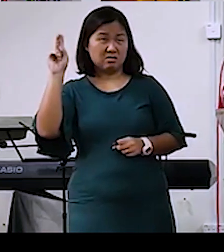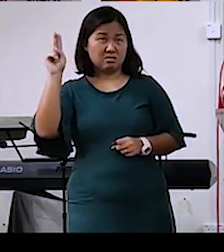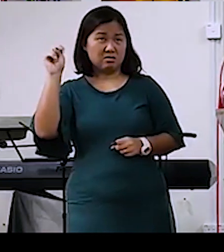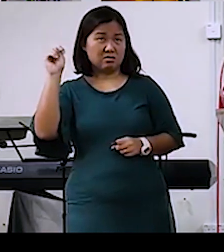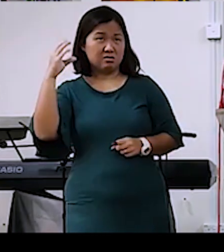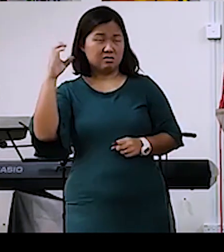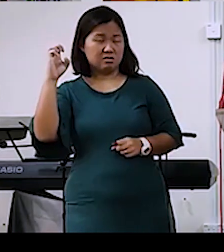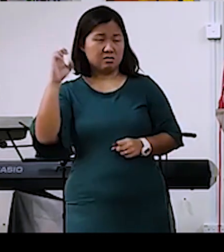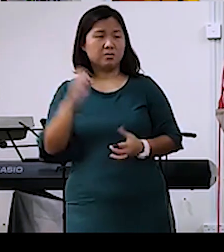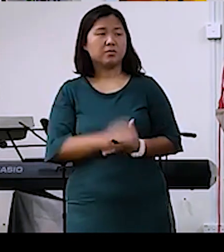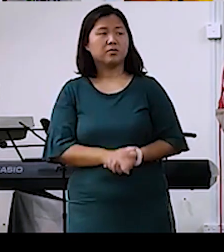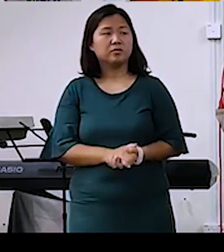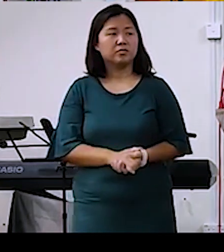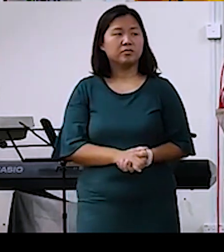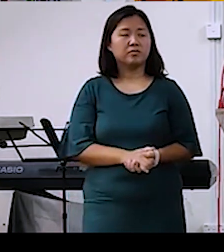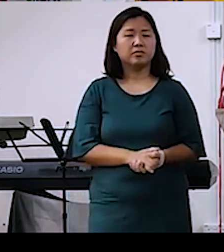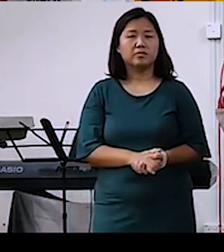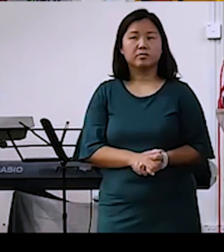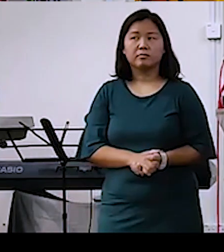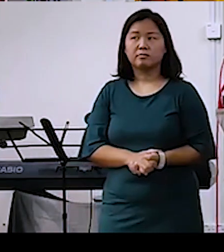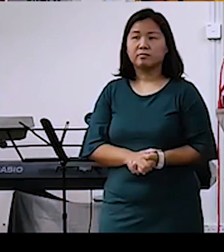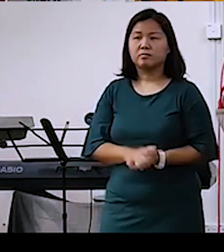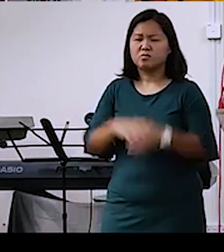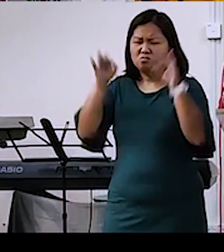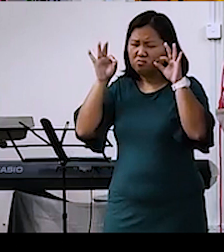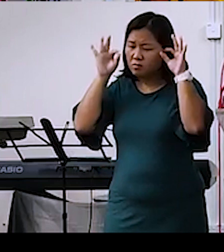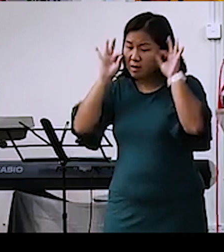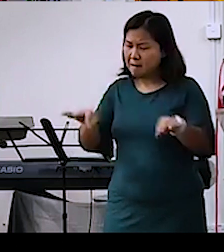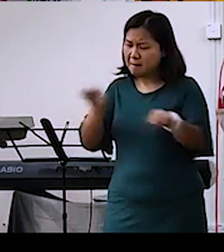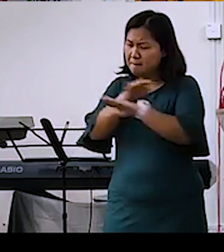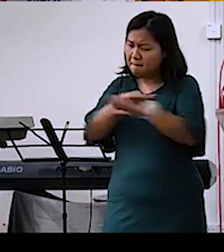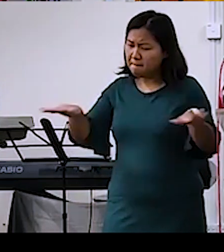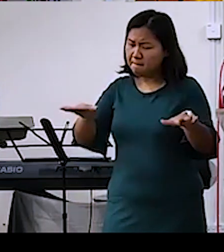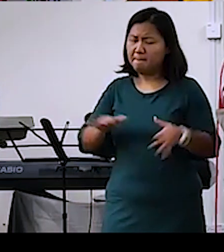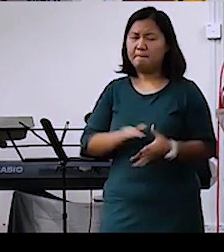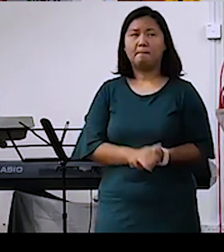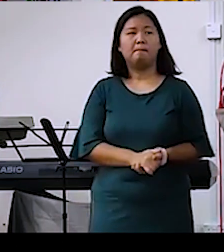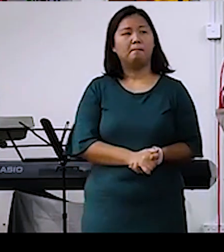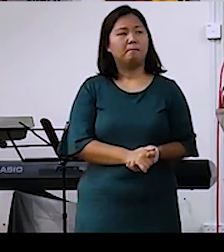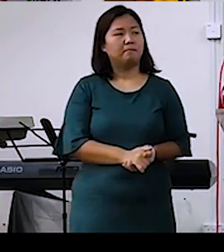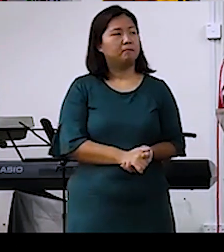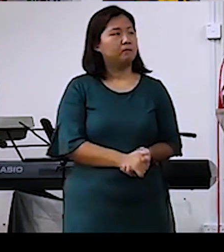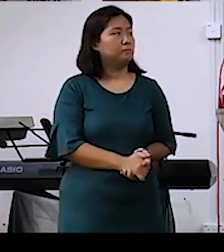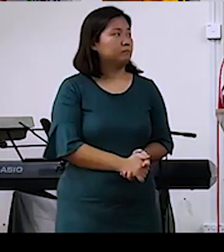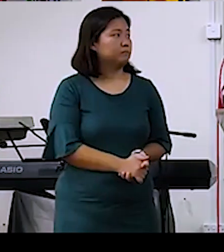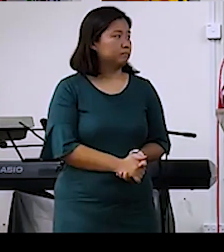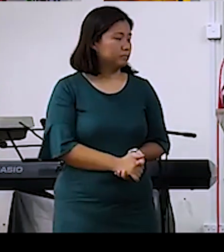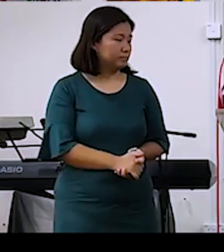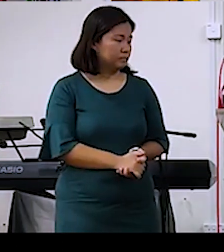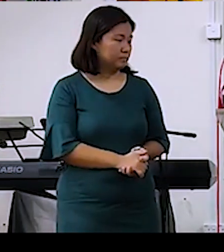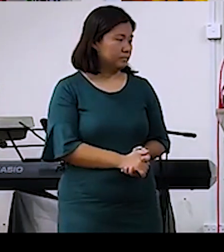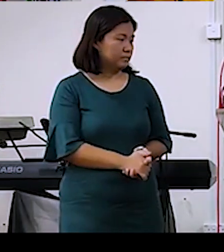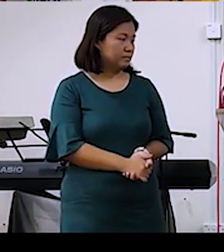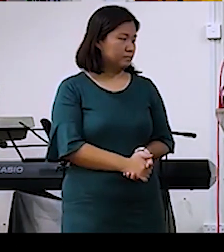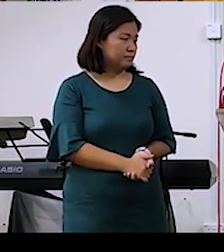这个弃绝的时候呢，我们要在我们生命里面我们不想做的这些事情的时候呢，我们要有智慧的跟人分享，不是随便你